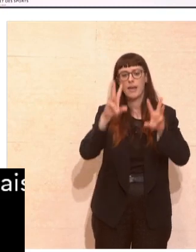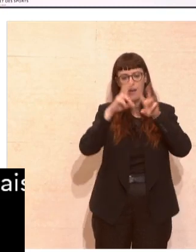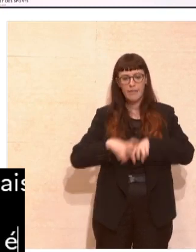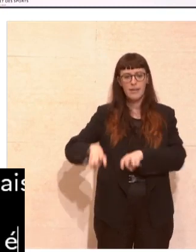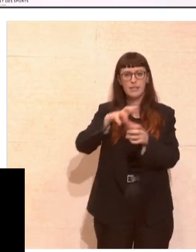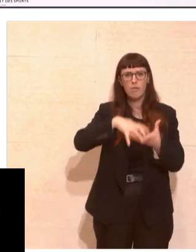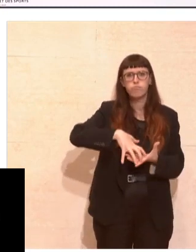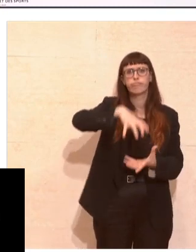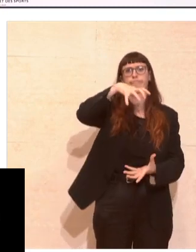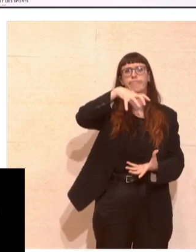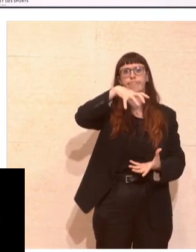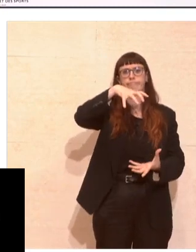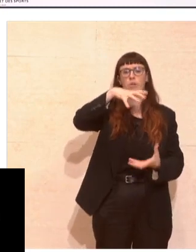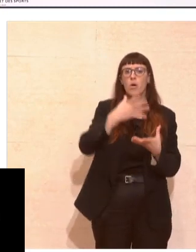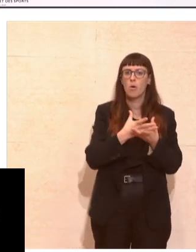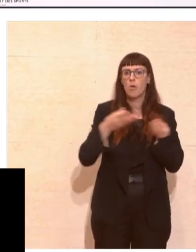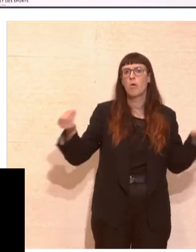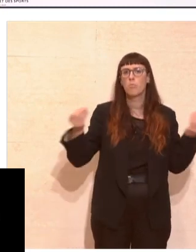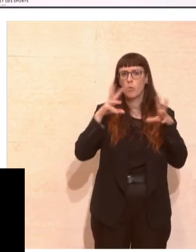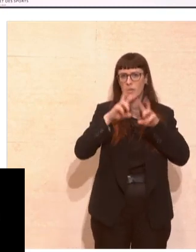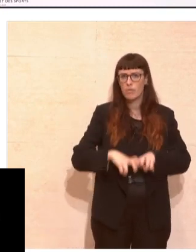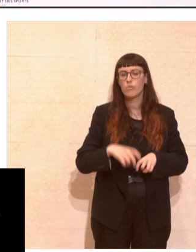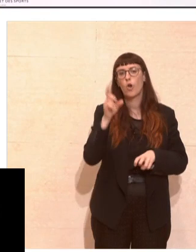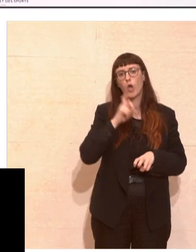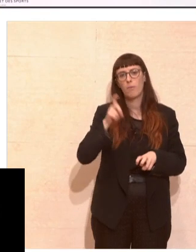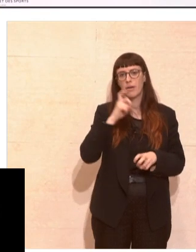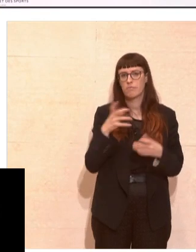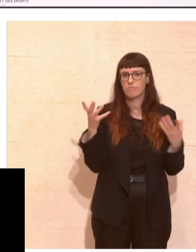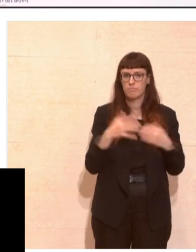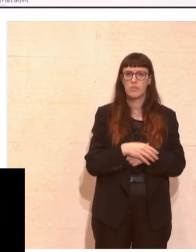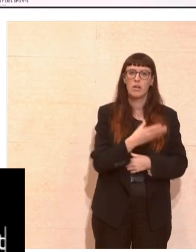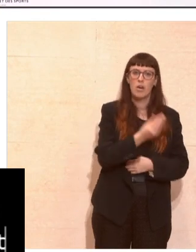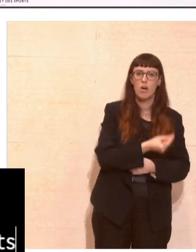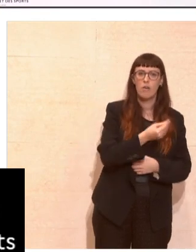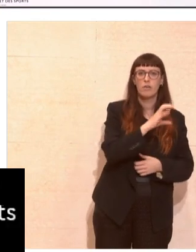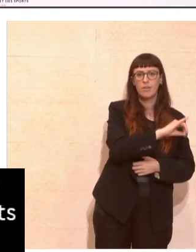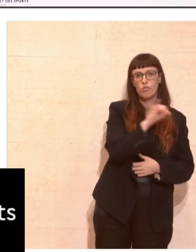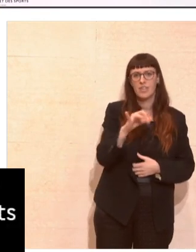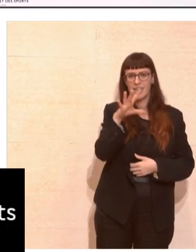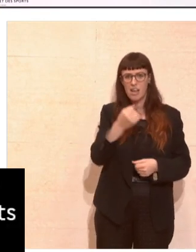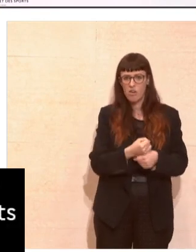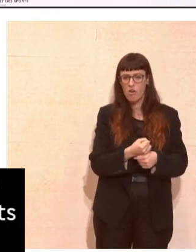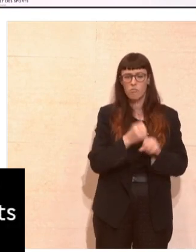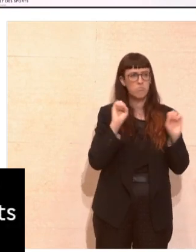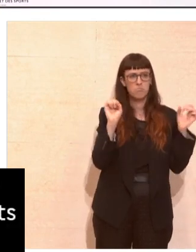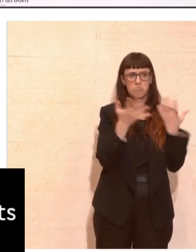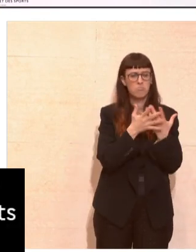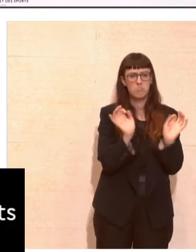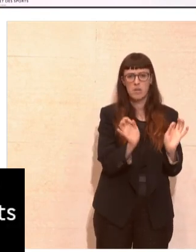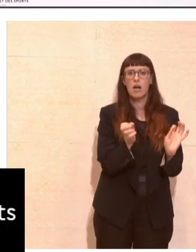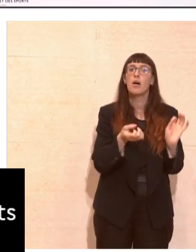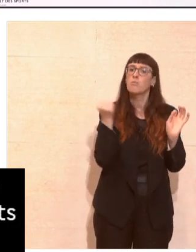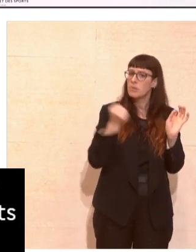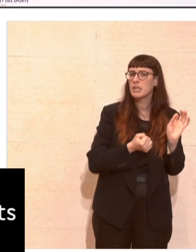nombre d'études, il y a relativement peu d'effets, en tout cas significatifs, chez les enfants de 0 et 5 ans. Chez eux, c'est surtout la télévision